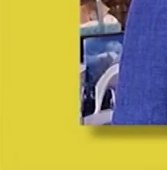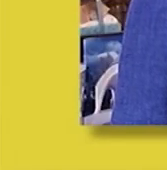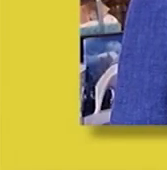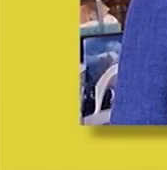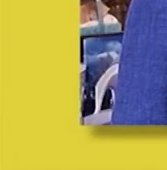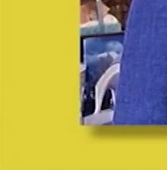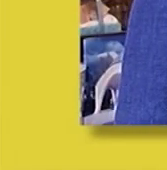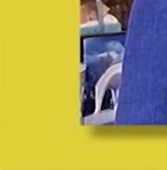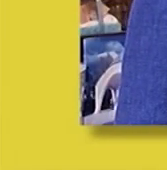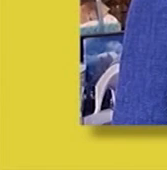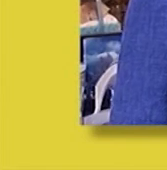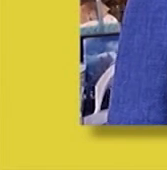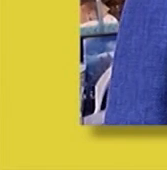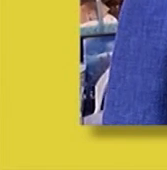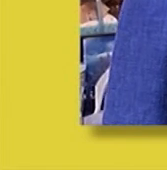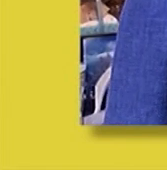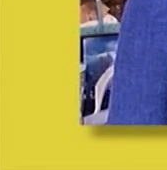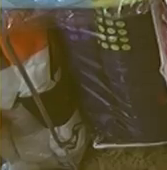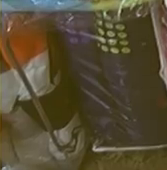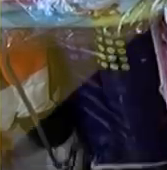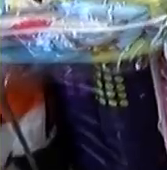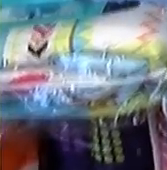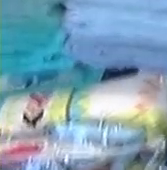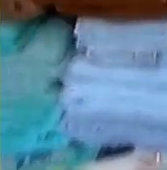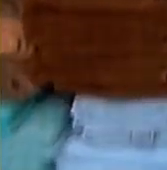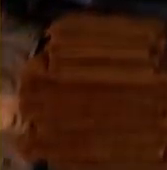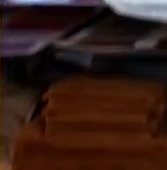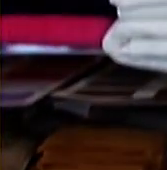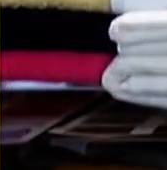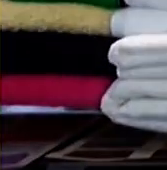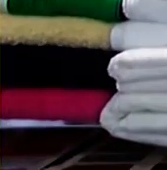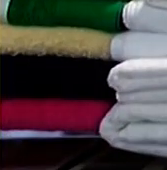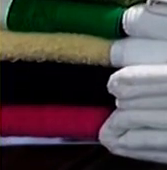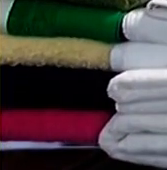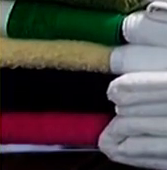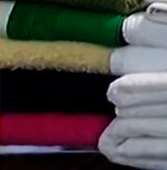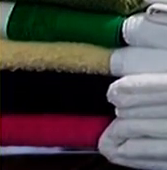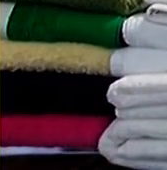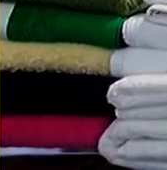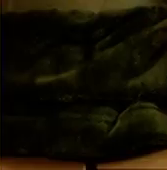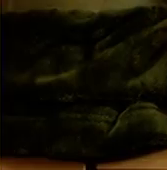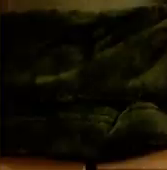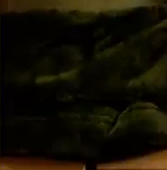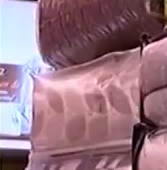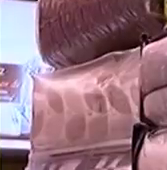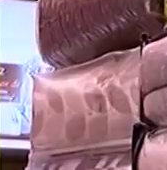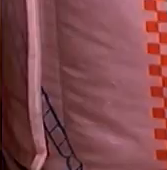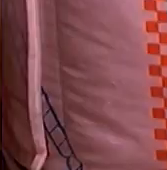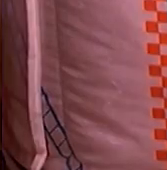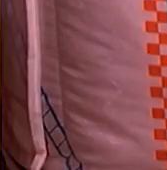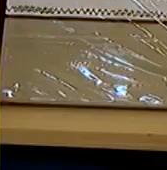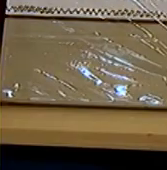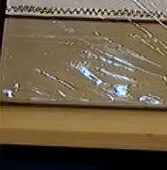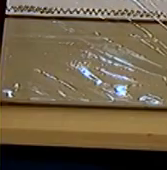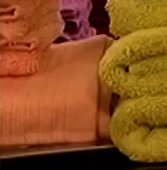Hola, sóc Ferran, de Tot Roba. Us convido a entrar a la botiga. Tot Roba, teixits per a la llar. Hi trobaràs de tot. Mantes, nòrdics,